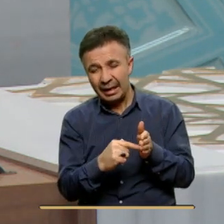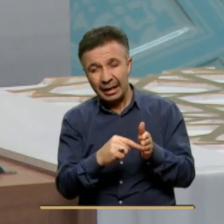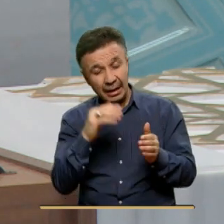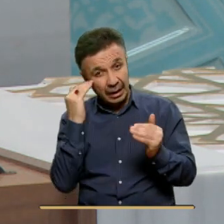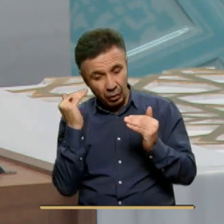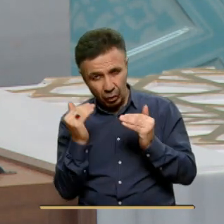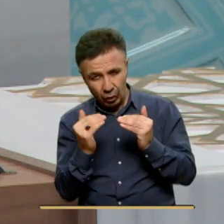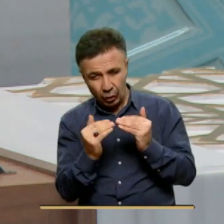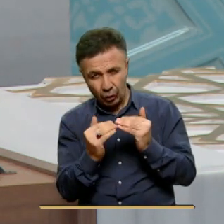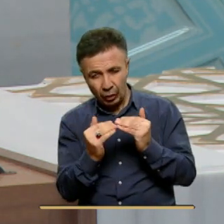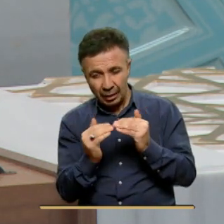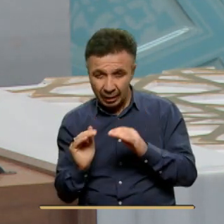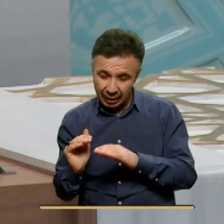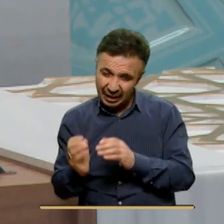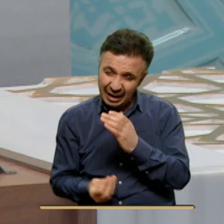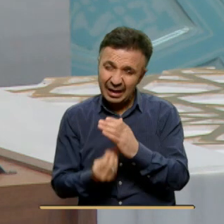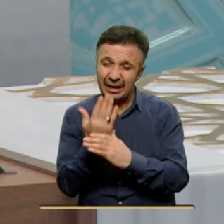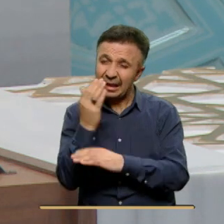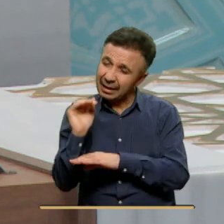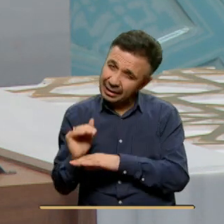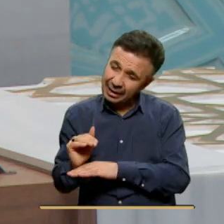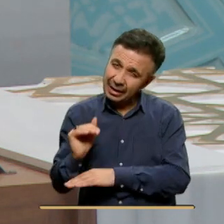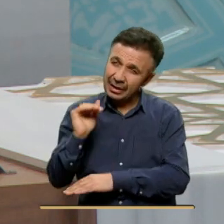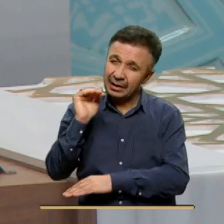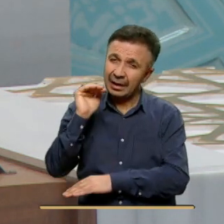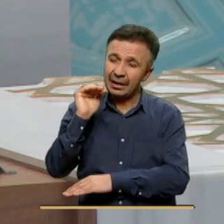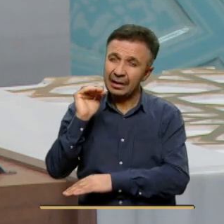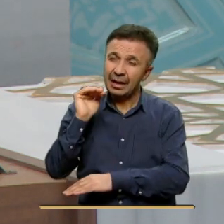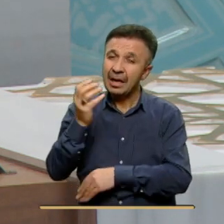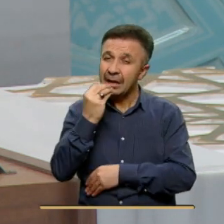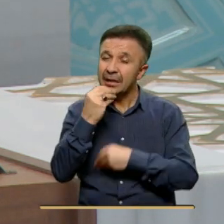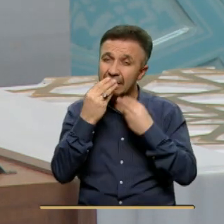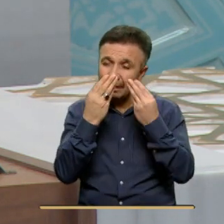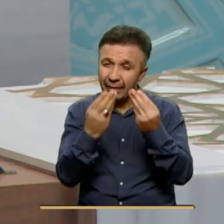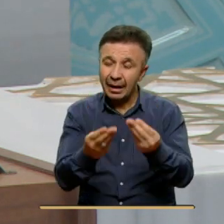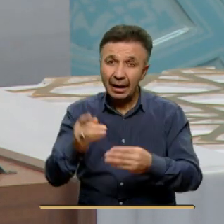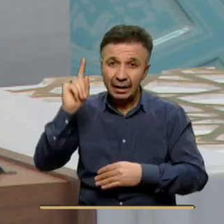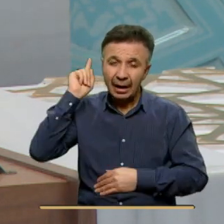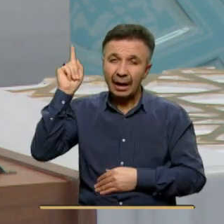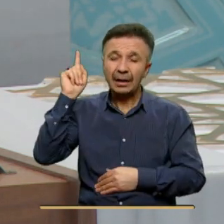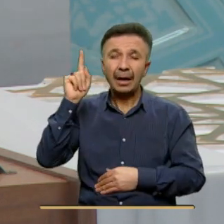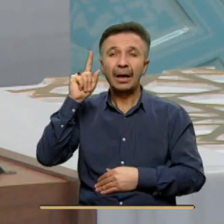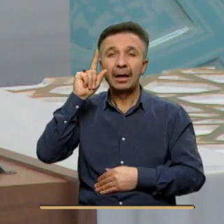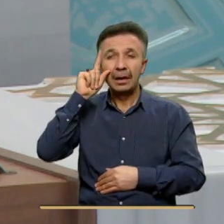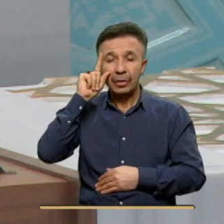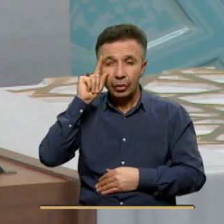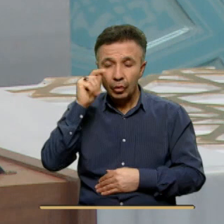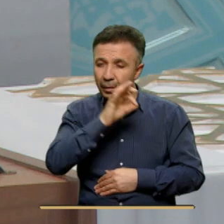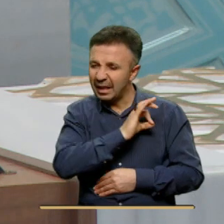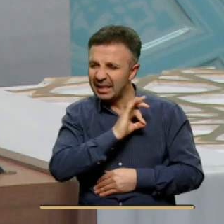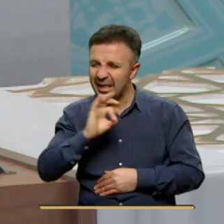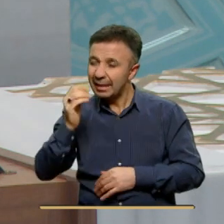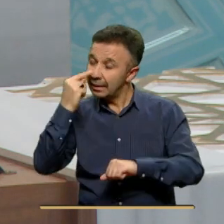yaratan, yaşatan, rezzak olan Allah'ına şeksiz, şüphesiz iman